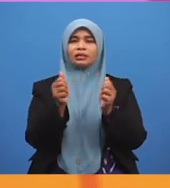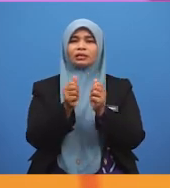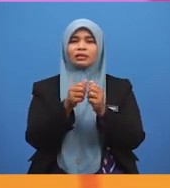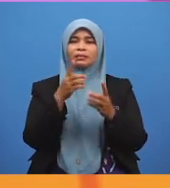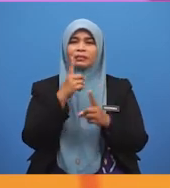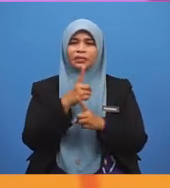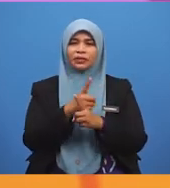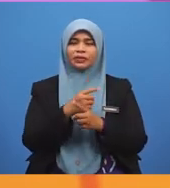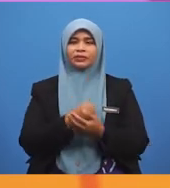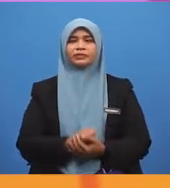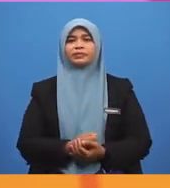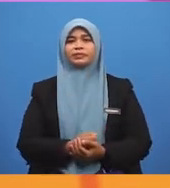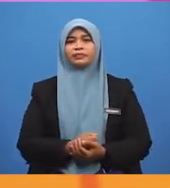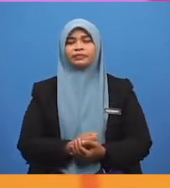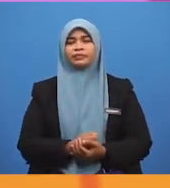dengan betul.